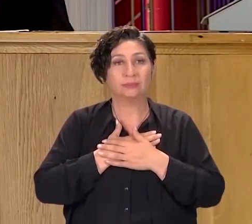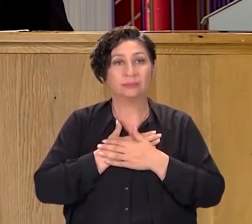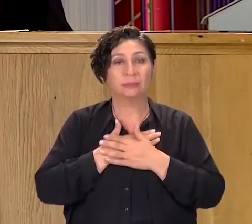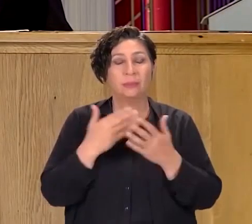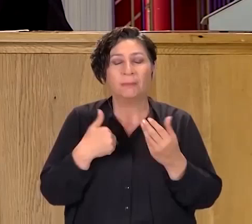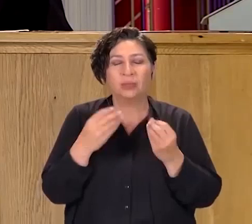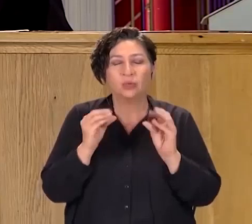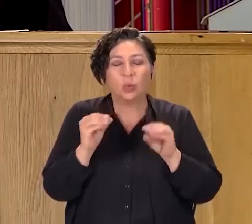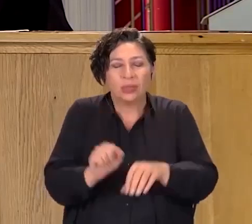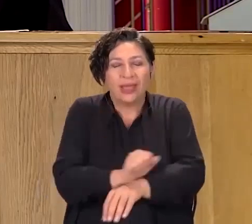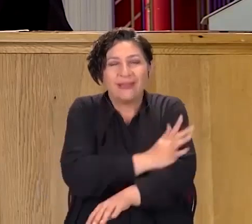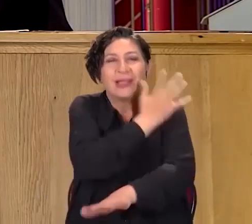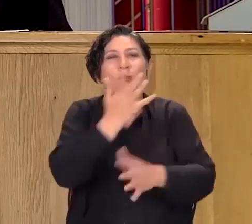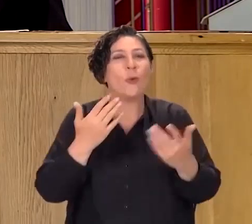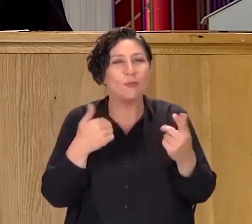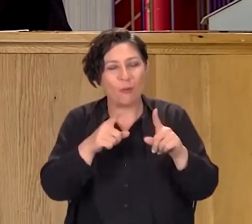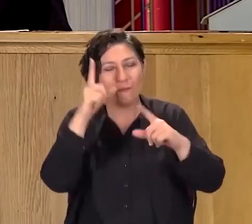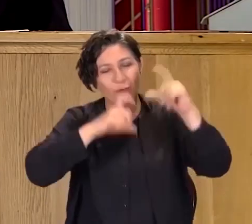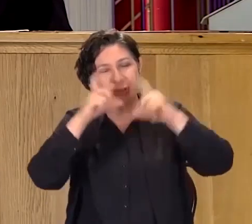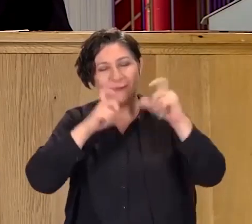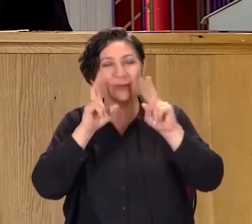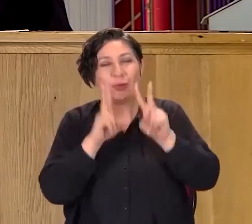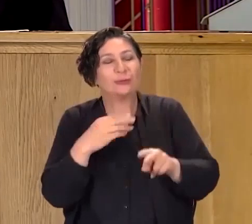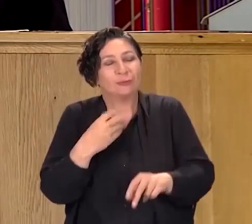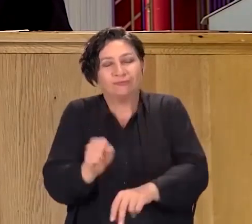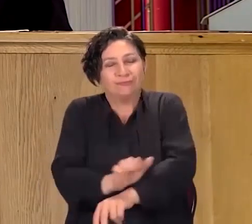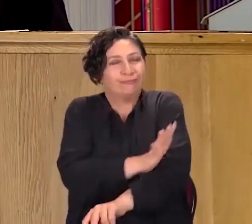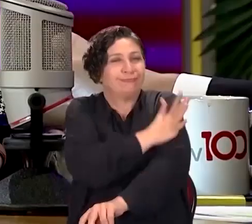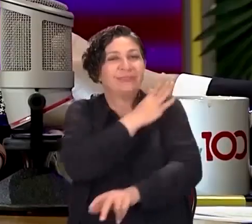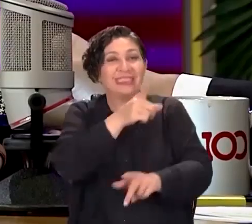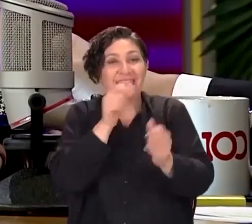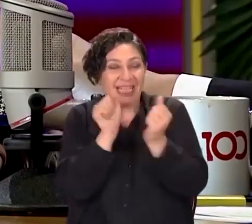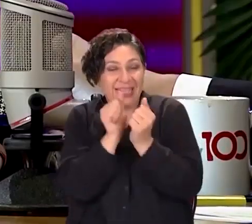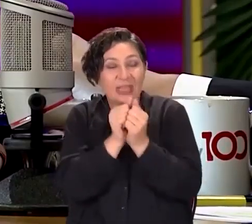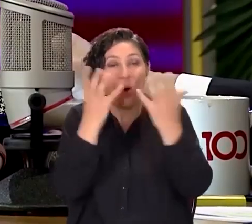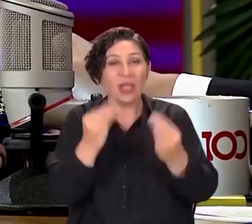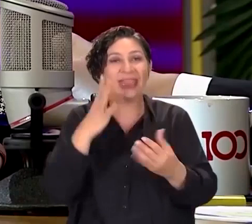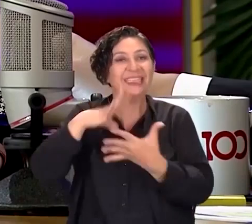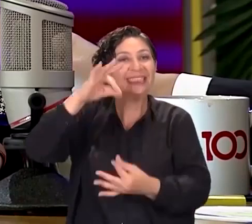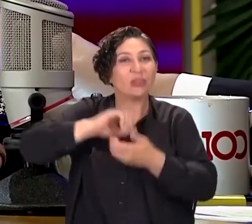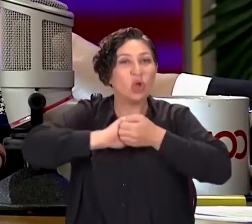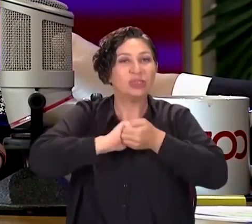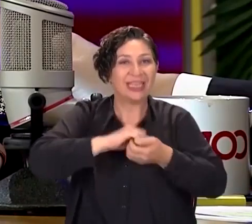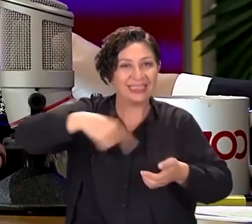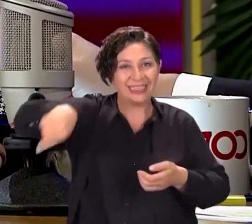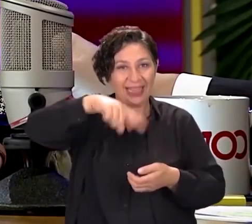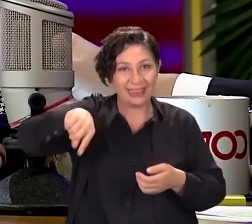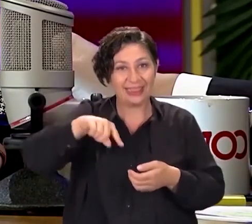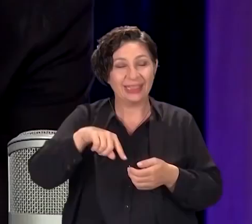Ben çok etkileniyorum o fotoğraflardan. Çok etkileniyorum yani senin yanında olan insanlardan.